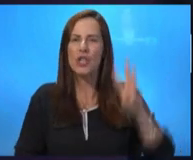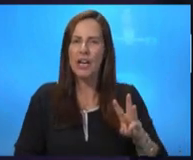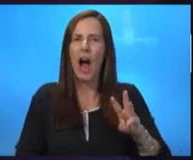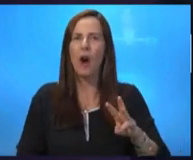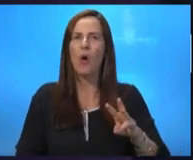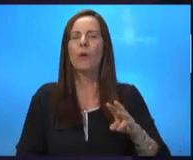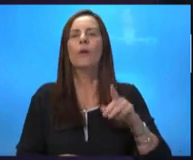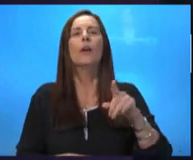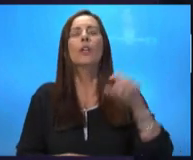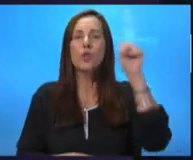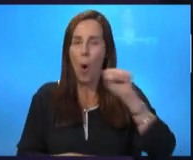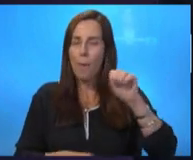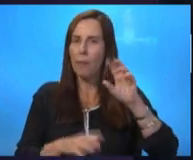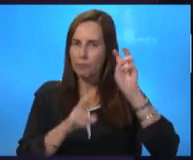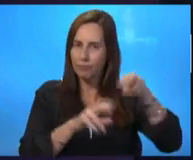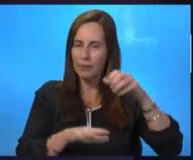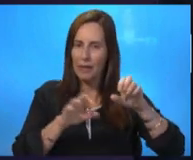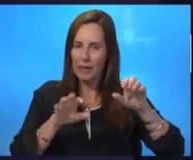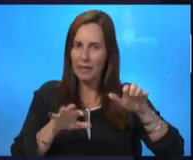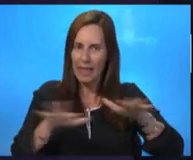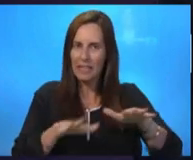הוא לקח אותה איתו לבית הלבן.